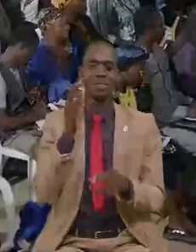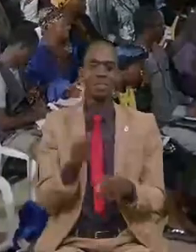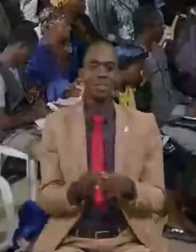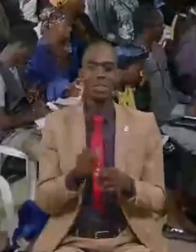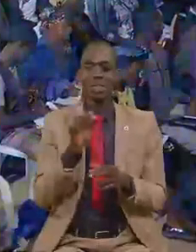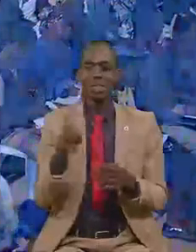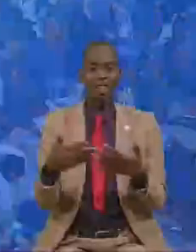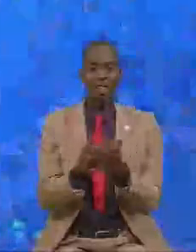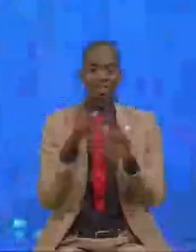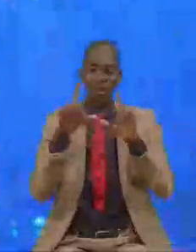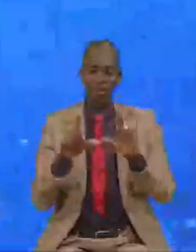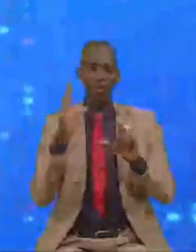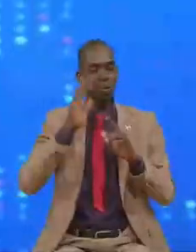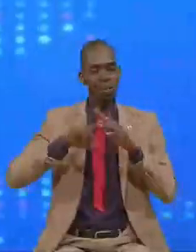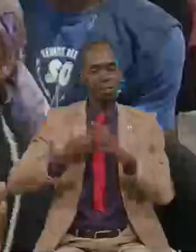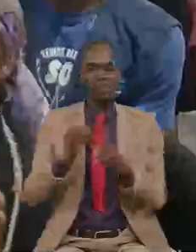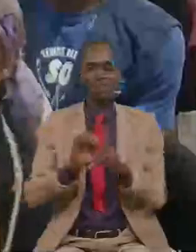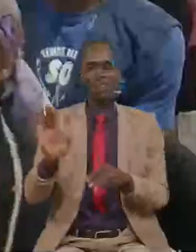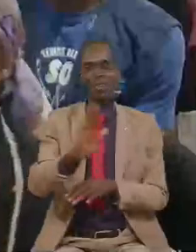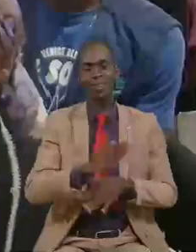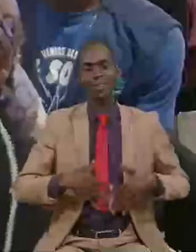Un niveau supérieur va commencer pour toi.